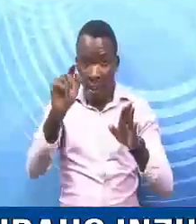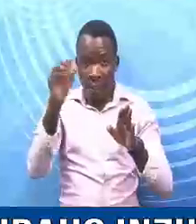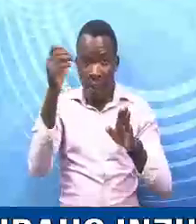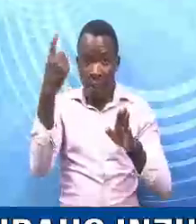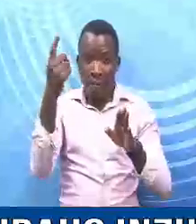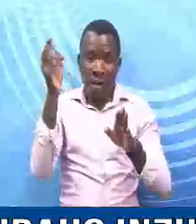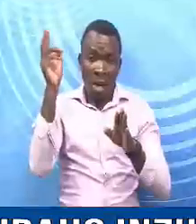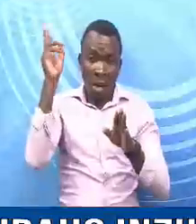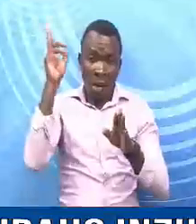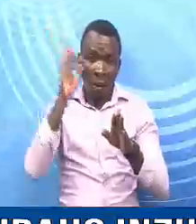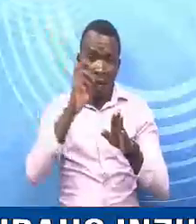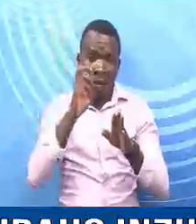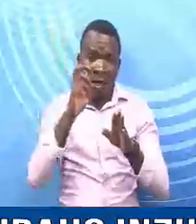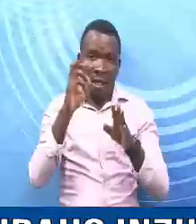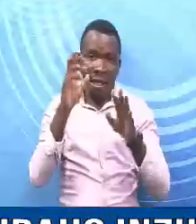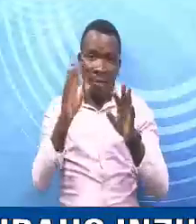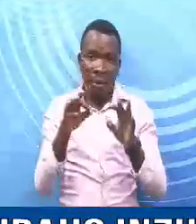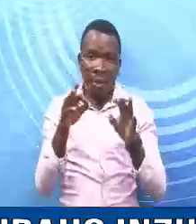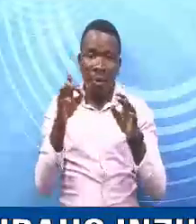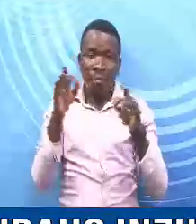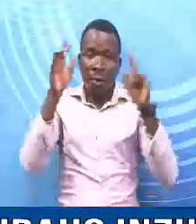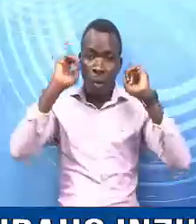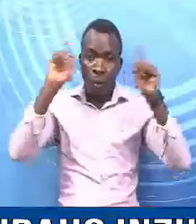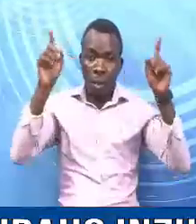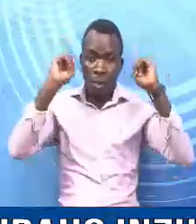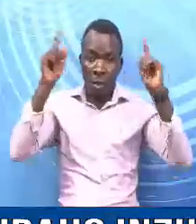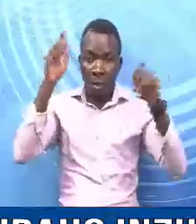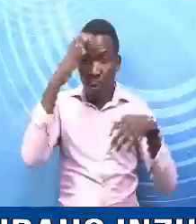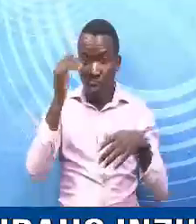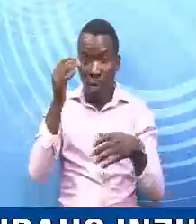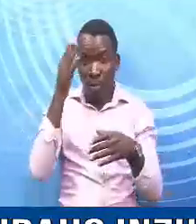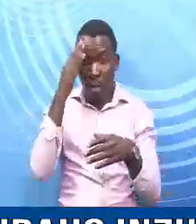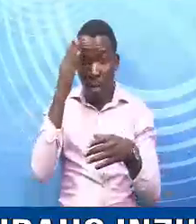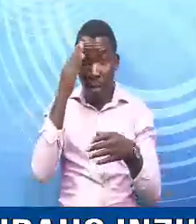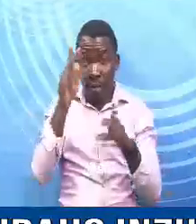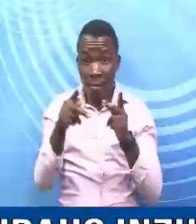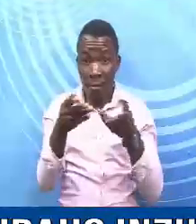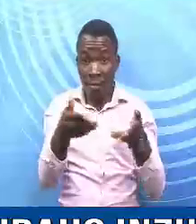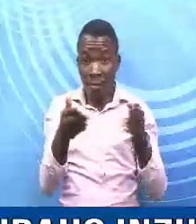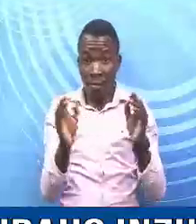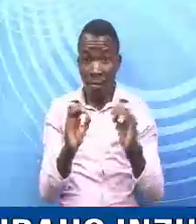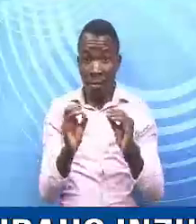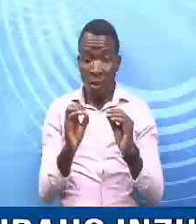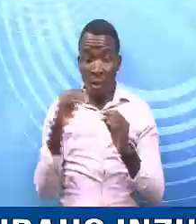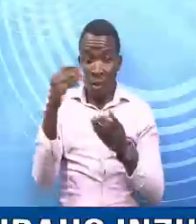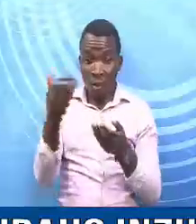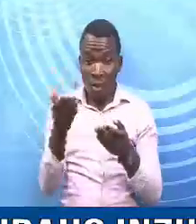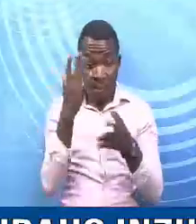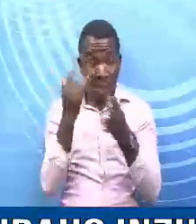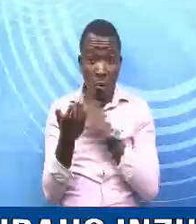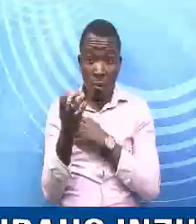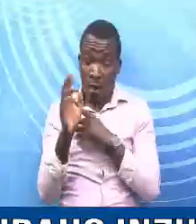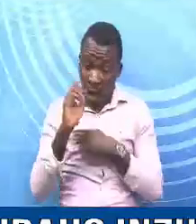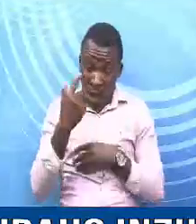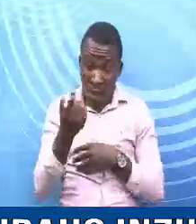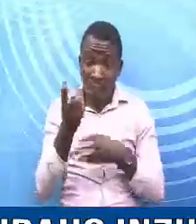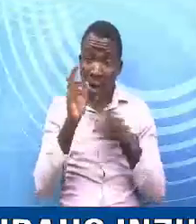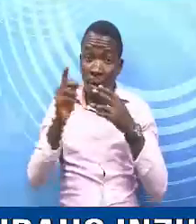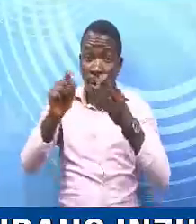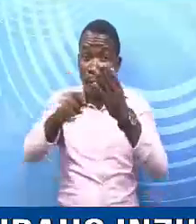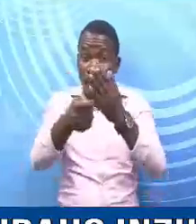yumva ibintu nyine birimo kujagarara kubera ko bari bazi yuko badahari noneho abyutse asanga bamukingiranye